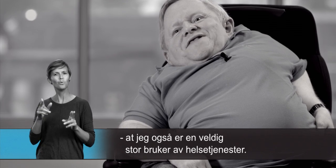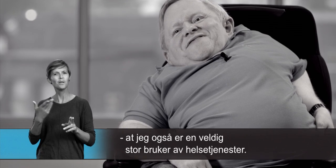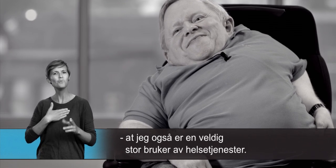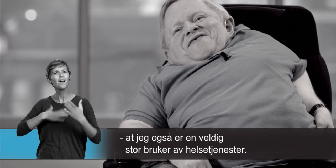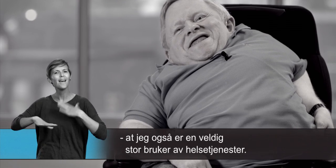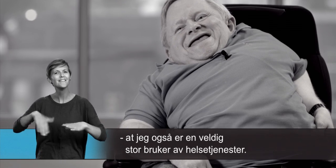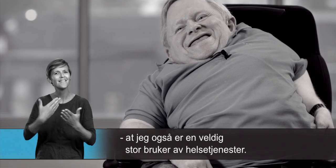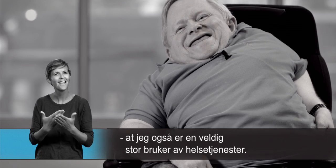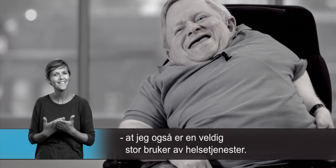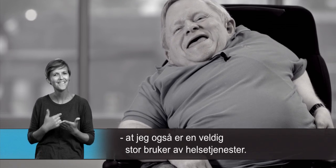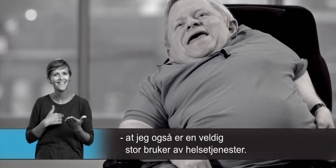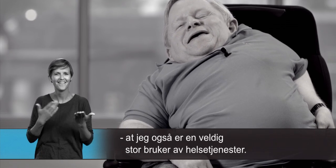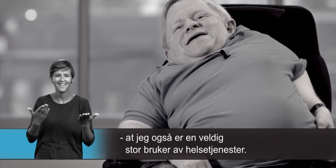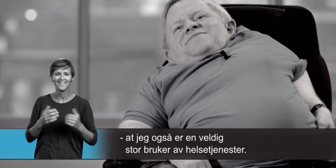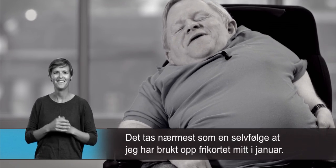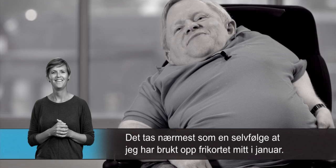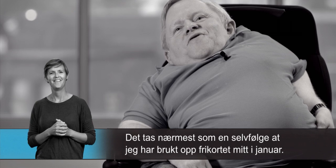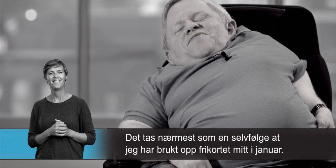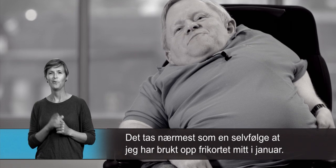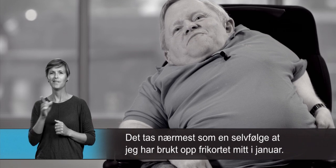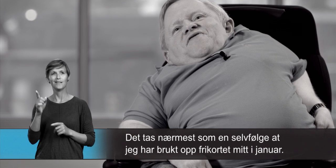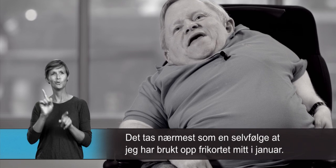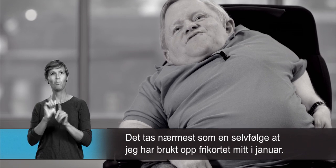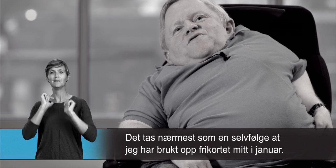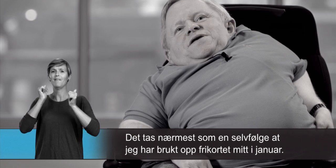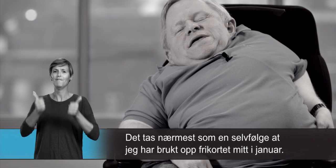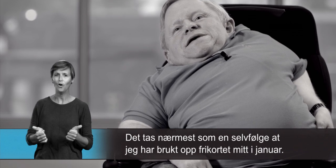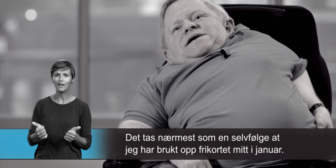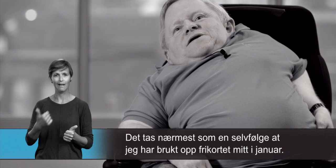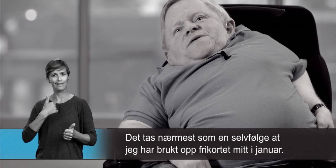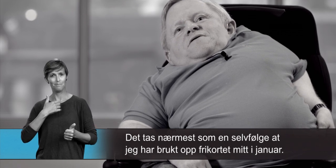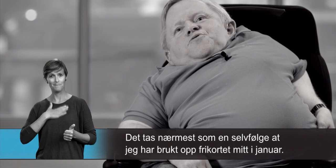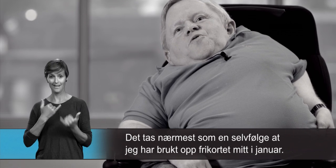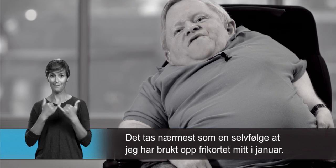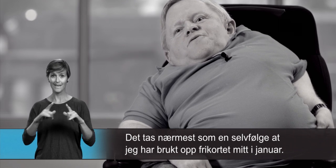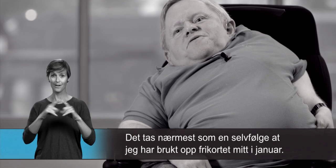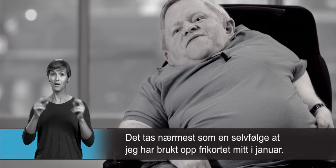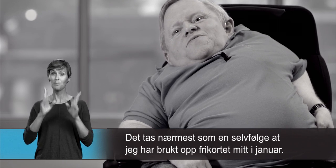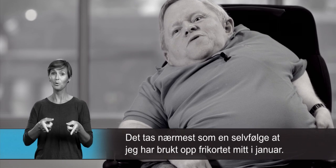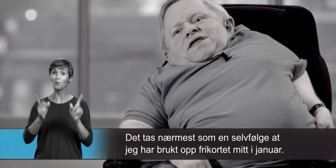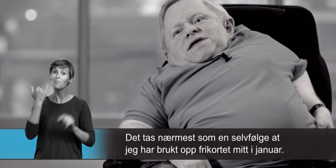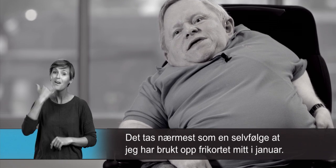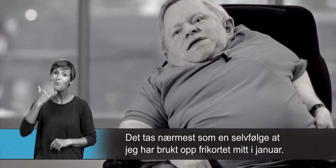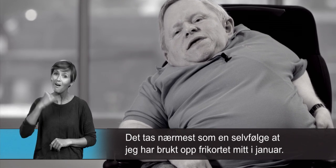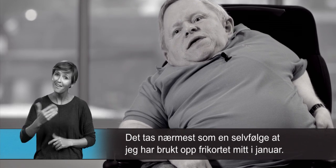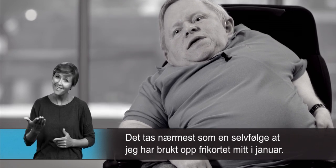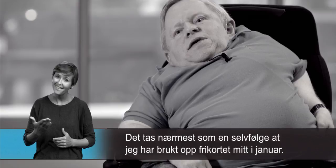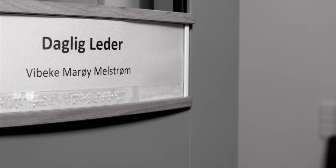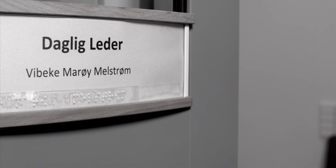bruker av helsetjenester. Det tas nærmest som en selvfølge at jeg har brukt opp frikortet mitt i januar.